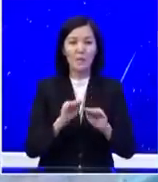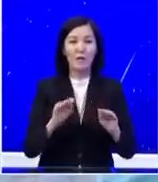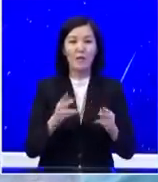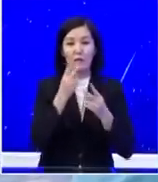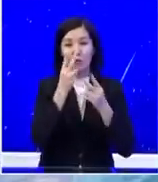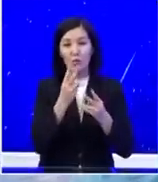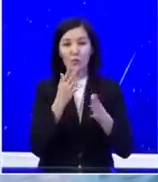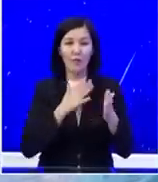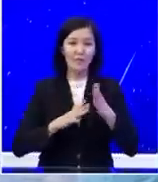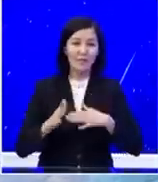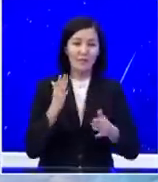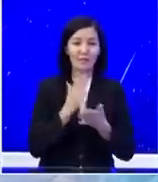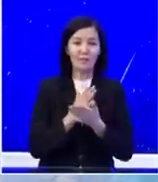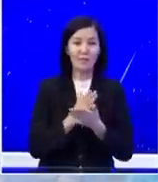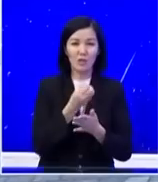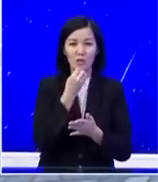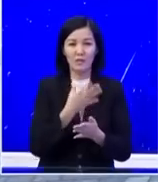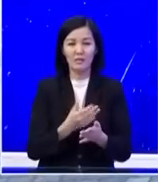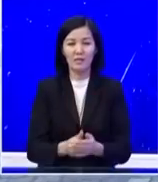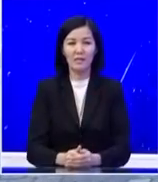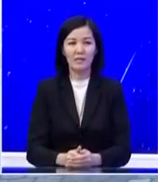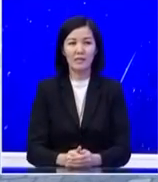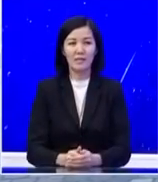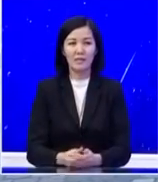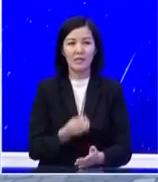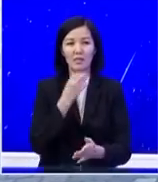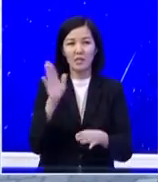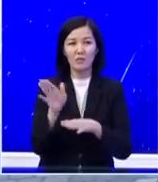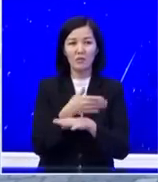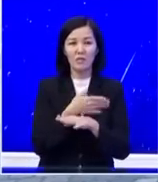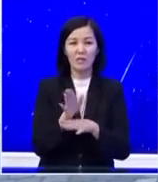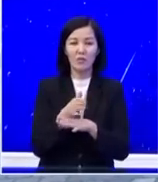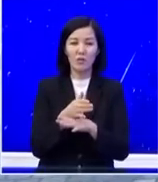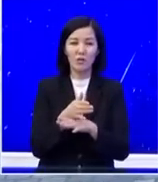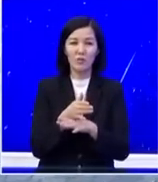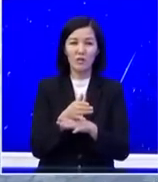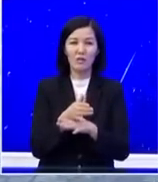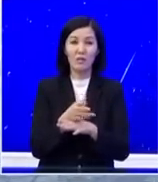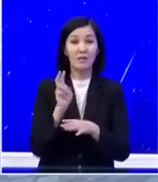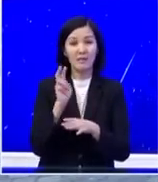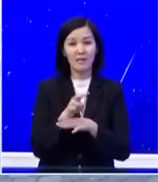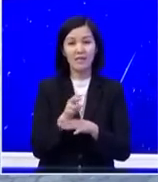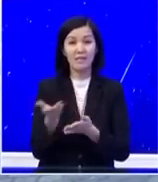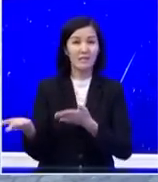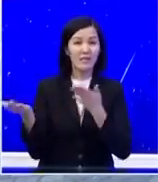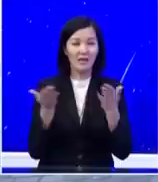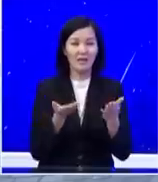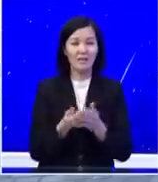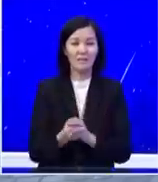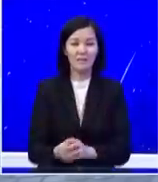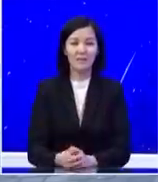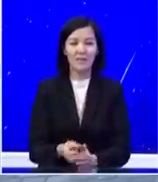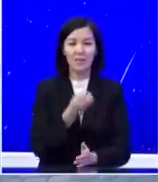көріністерін көріп жатыр. Жақсы. Айбат болды серуендеуге, демалысқа келіңіздер. Айбат,